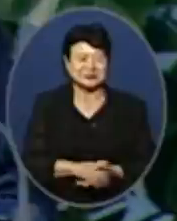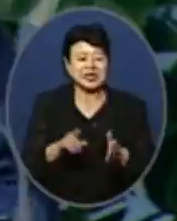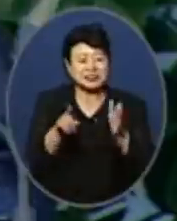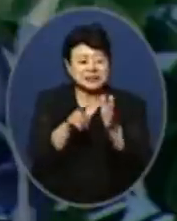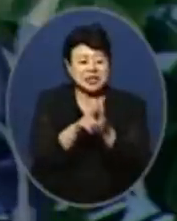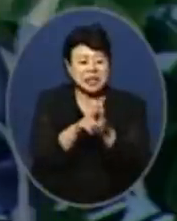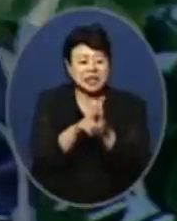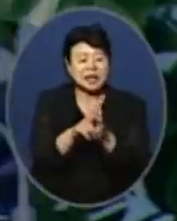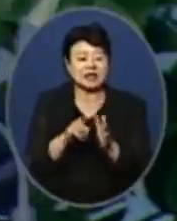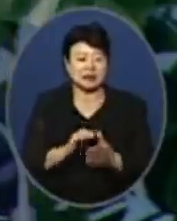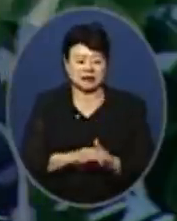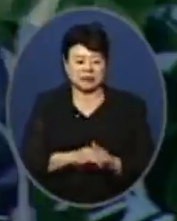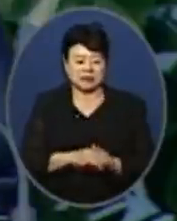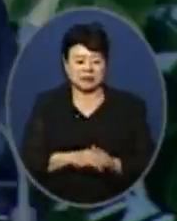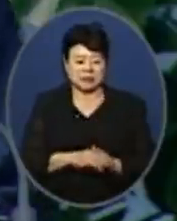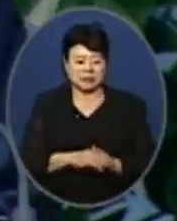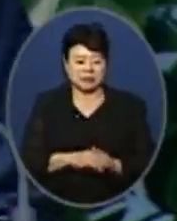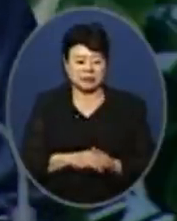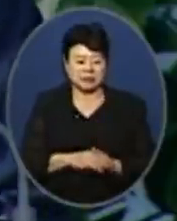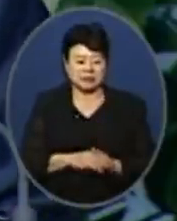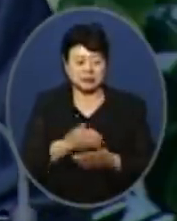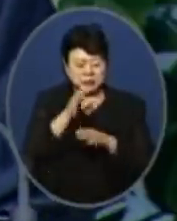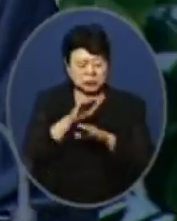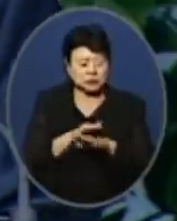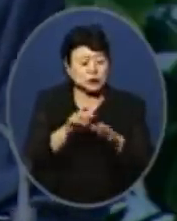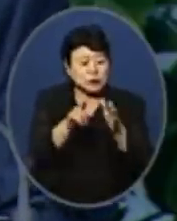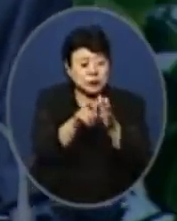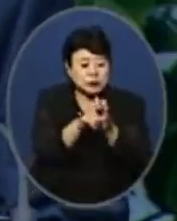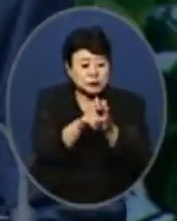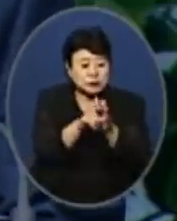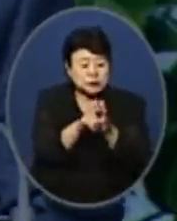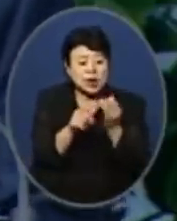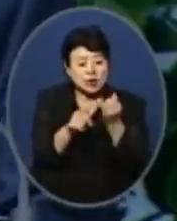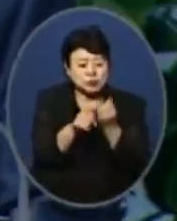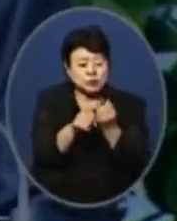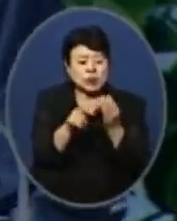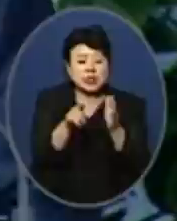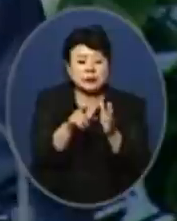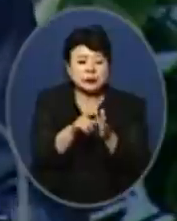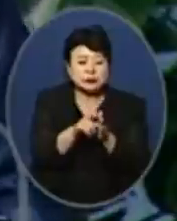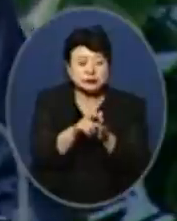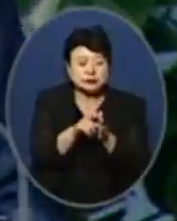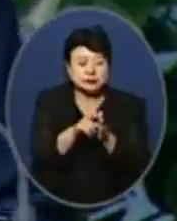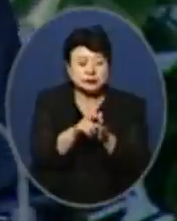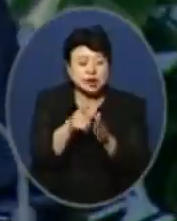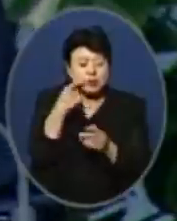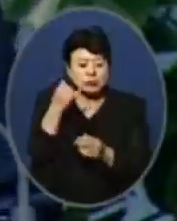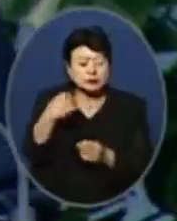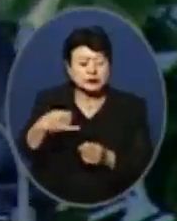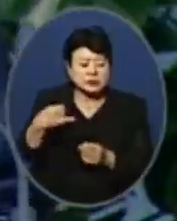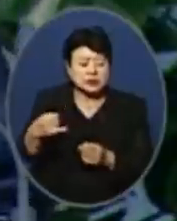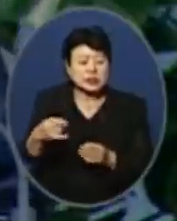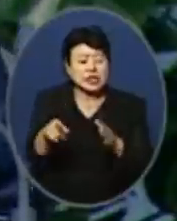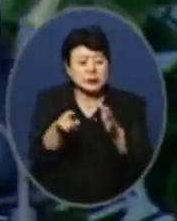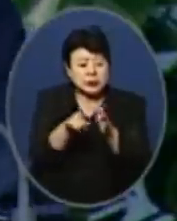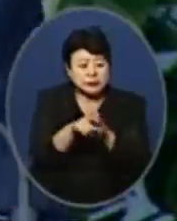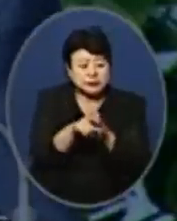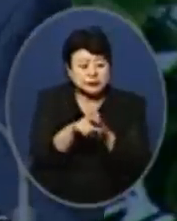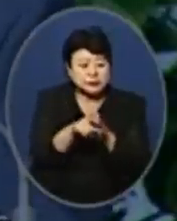신뢰, 믿음, 성도들 간의 믿음, 부부 간의 믿음, 부모와 자식 간의